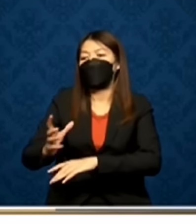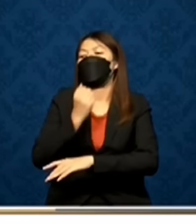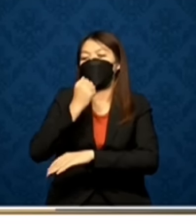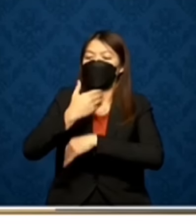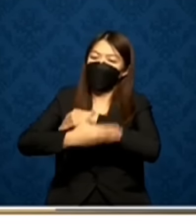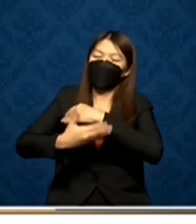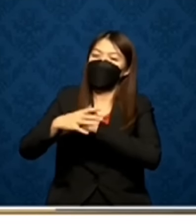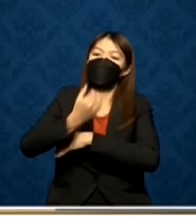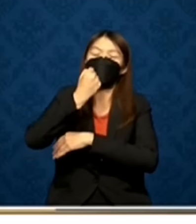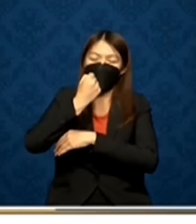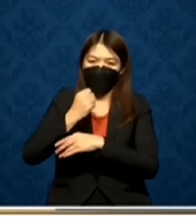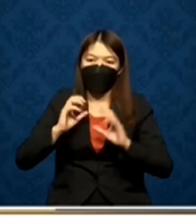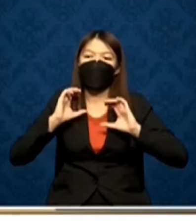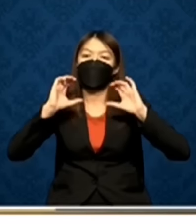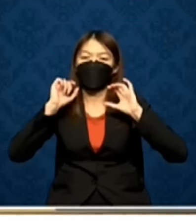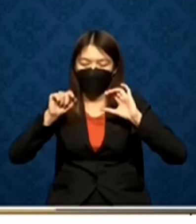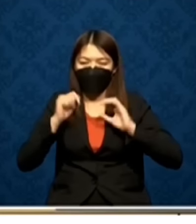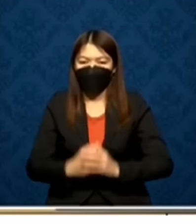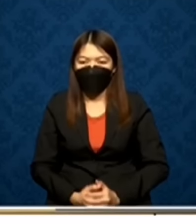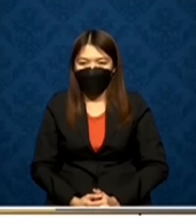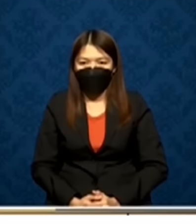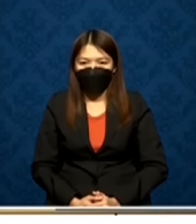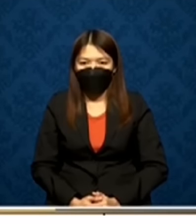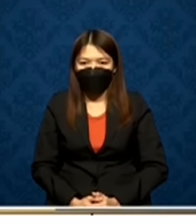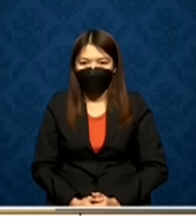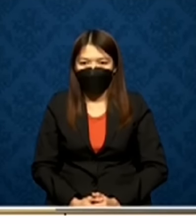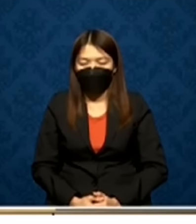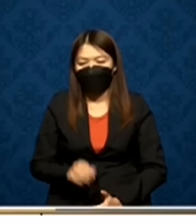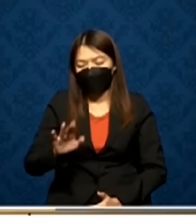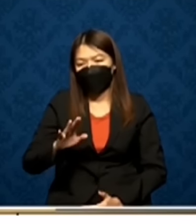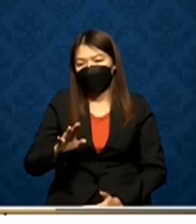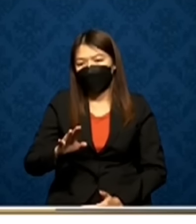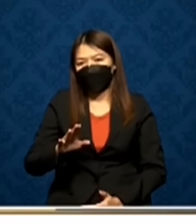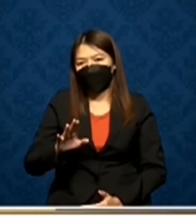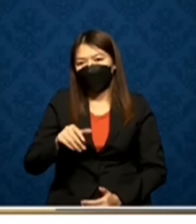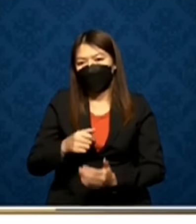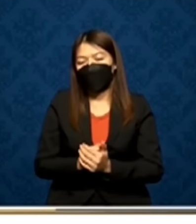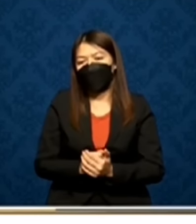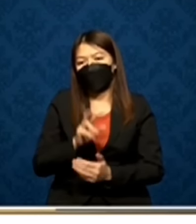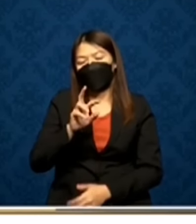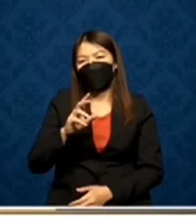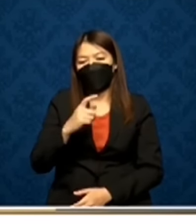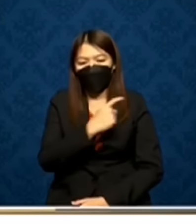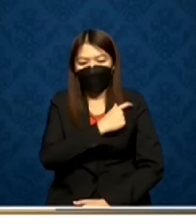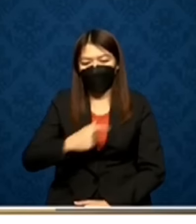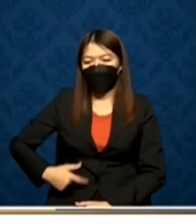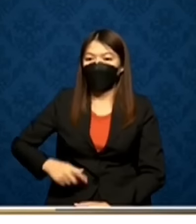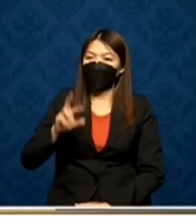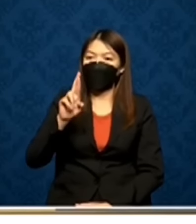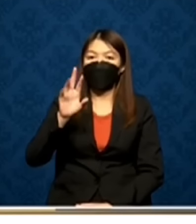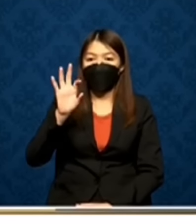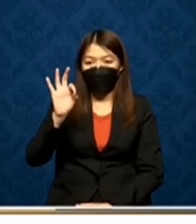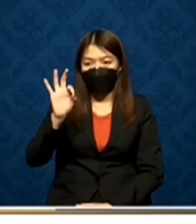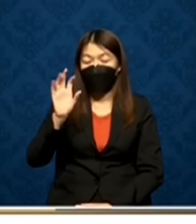แล้วในเป็นที่ดินที่ได้เขียนไว้ในนั้นเป็นของล้นเก้ารัชกาลที่6ได้พระราชทาน